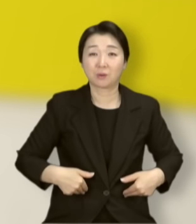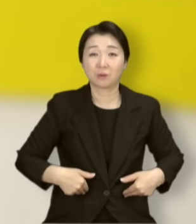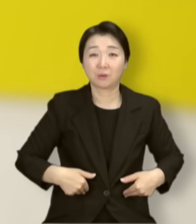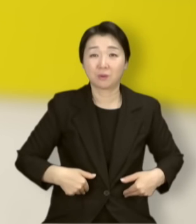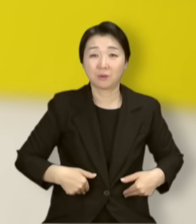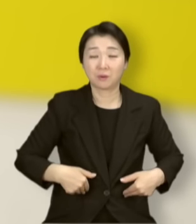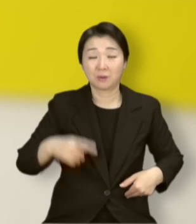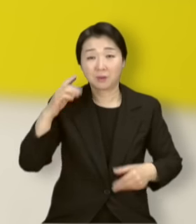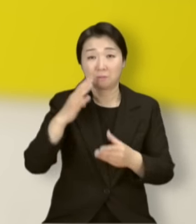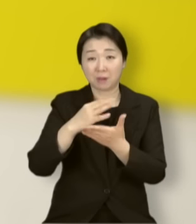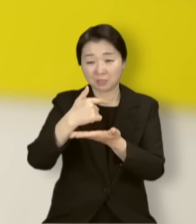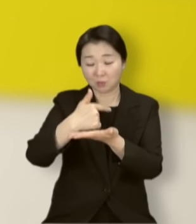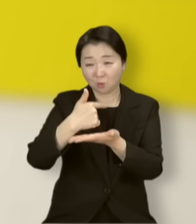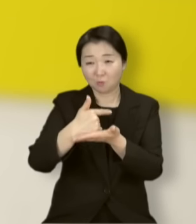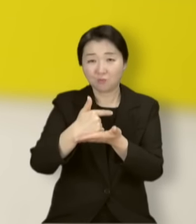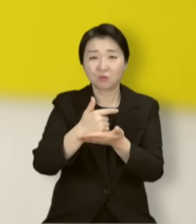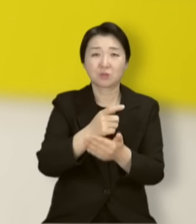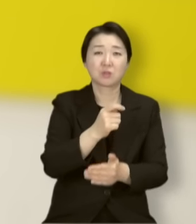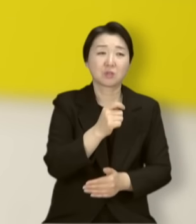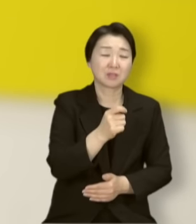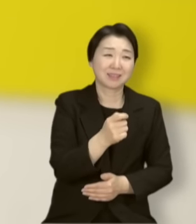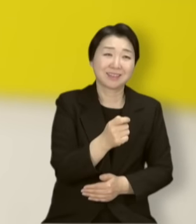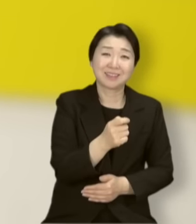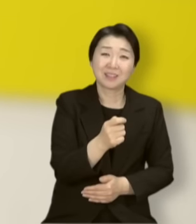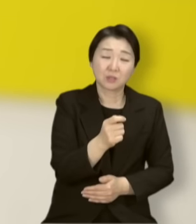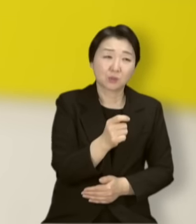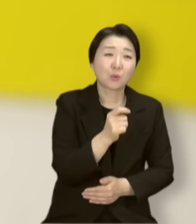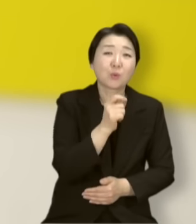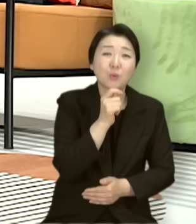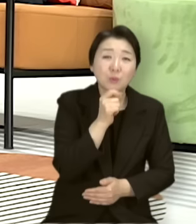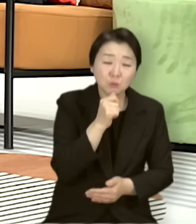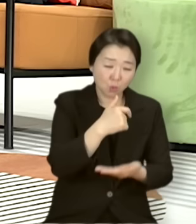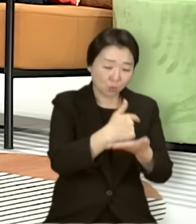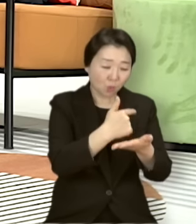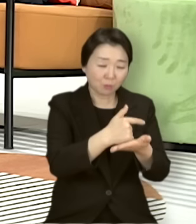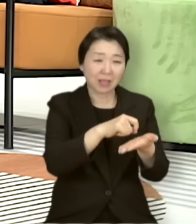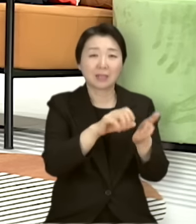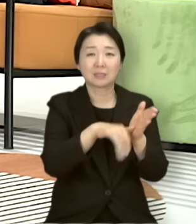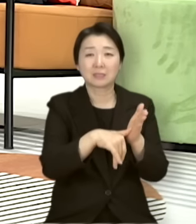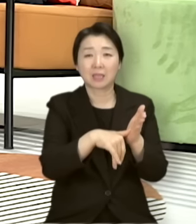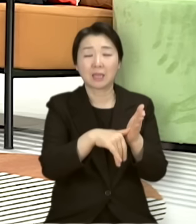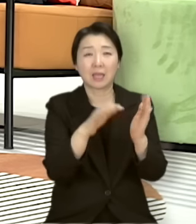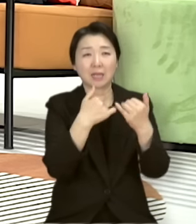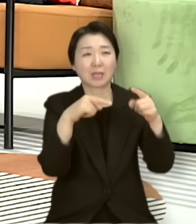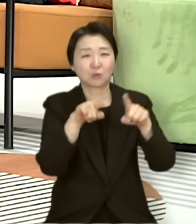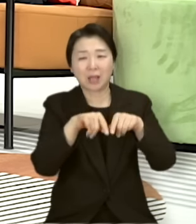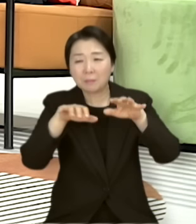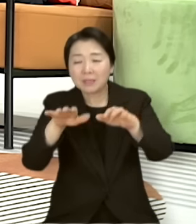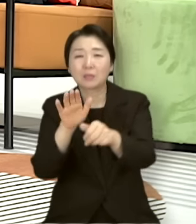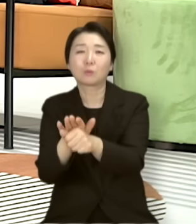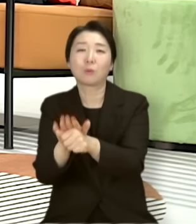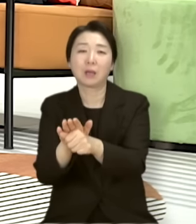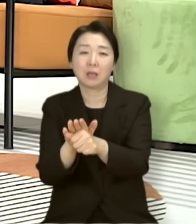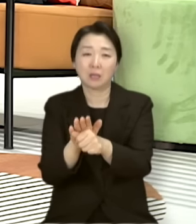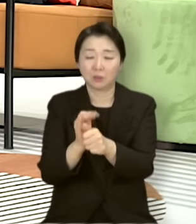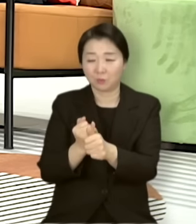쓰고 학회 논문 쓰느라고 온 식구가 동원이 됐다니까요. 제 아내는 아내 친구